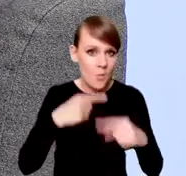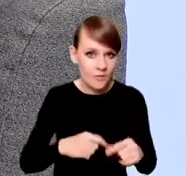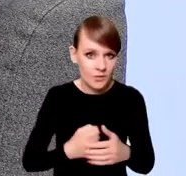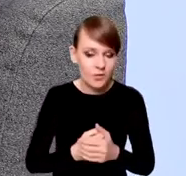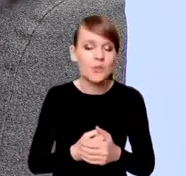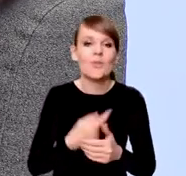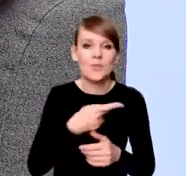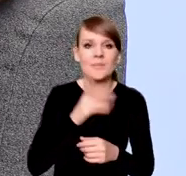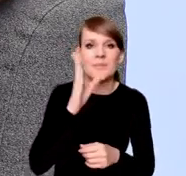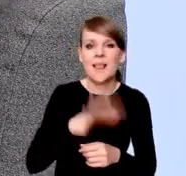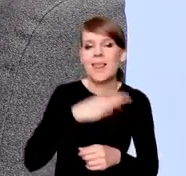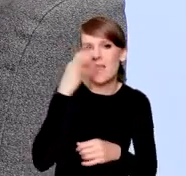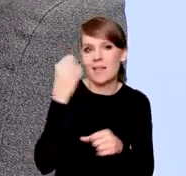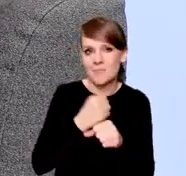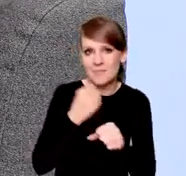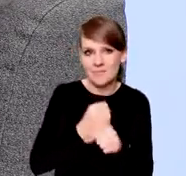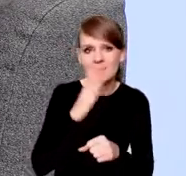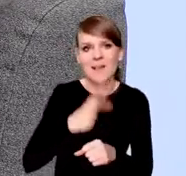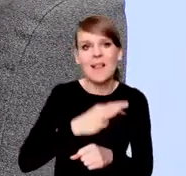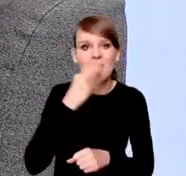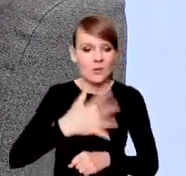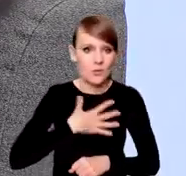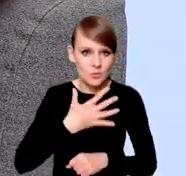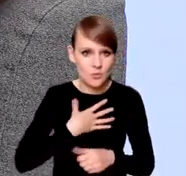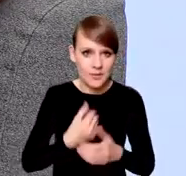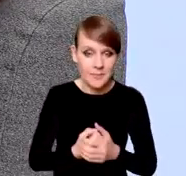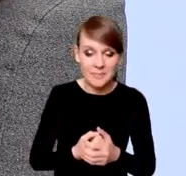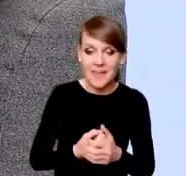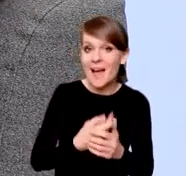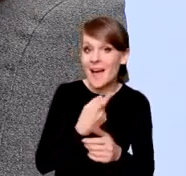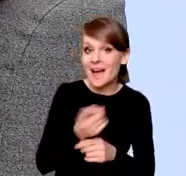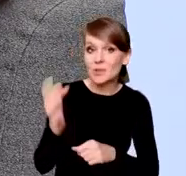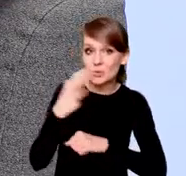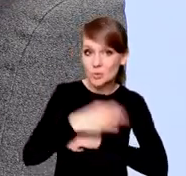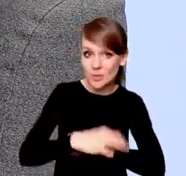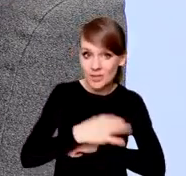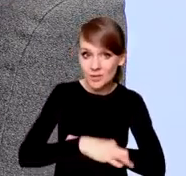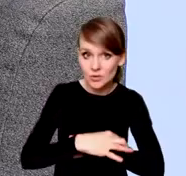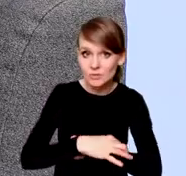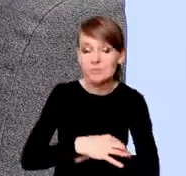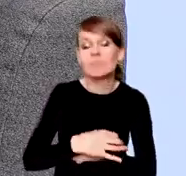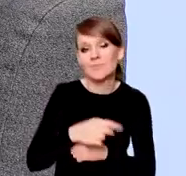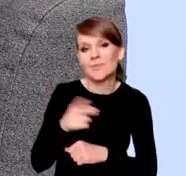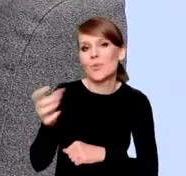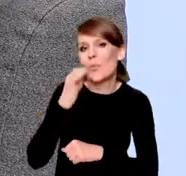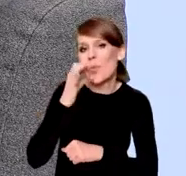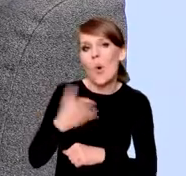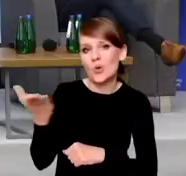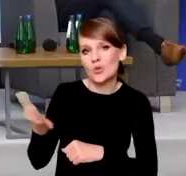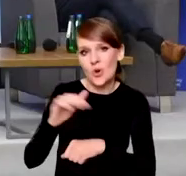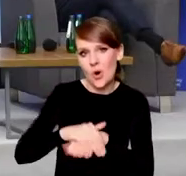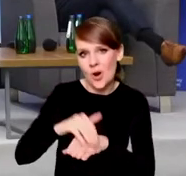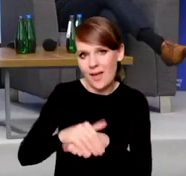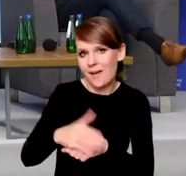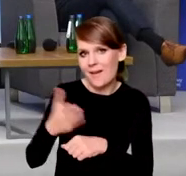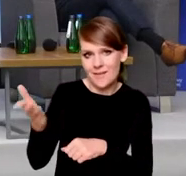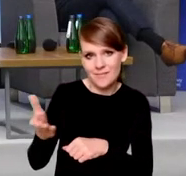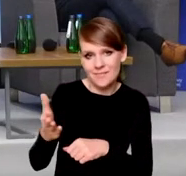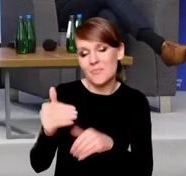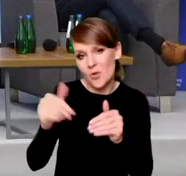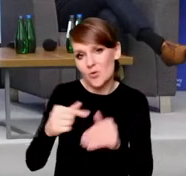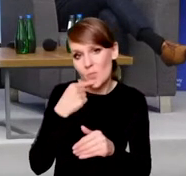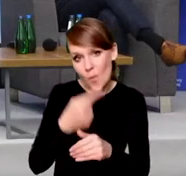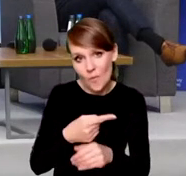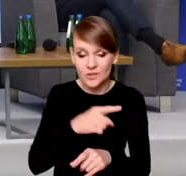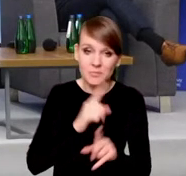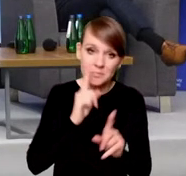pracują, lepiej się czują. A jeśli chodzi o studentów, to młodszy kolega będzie mógł poświadczyć to, lub się